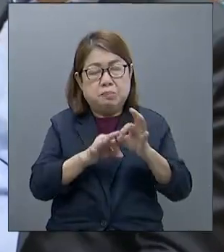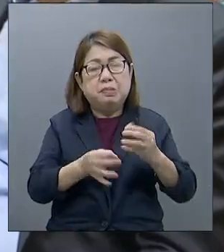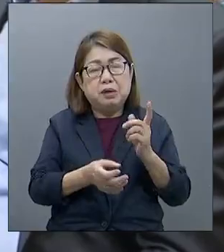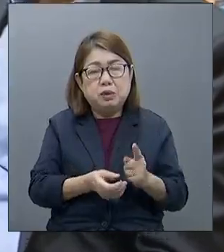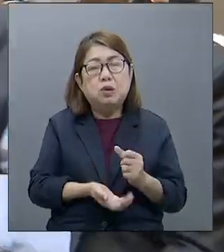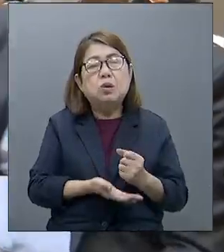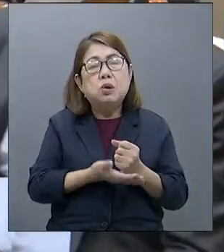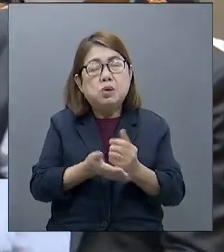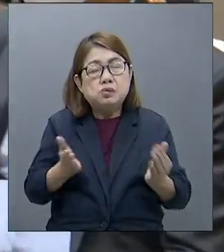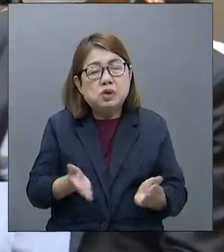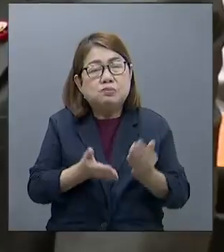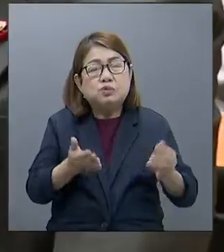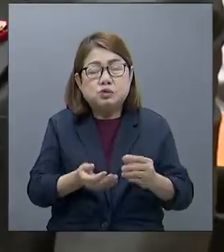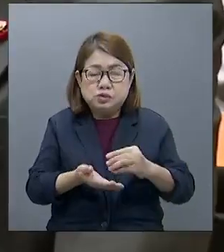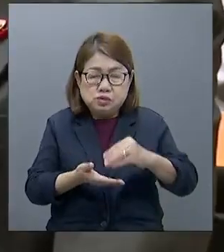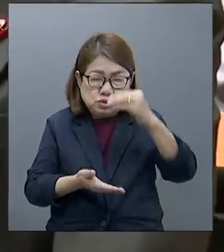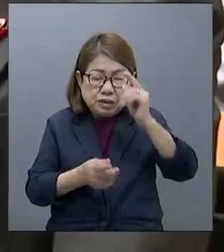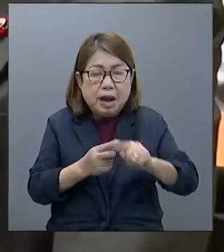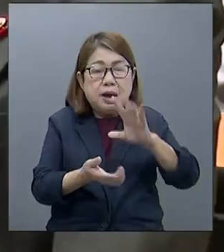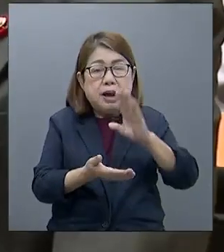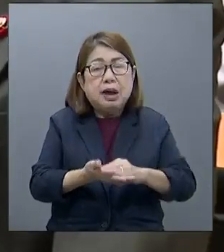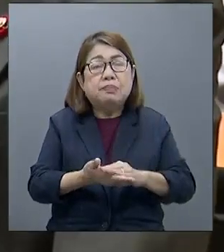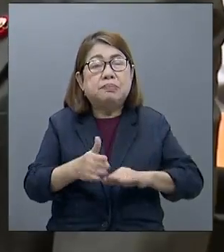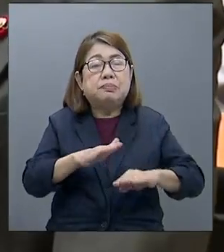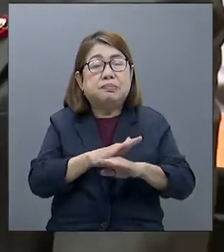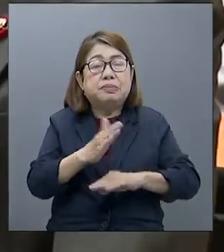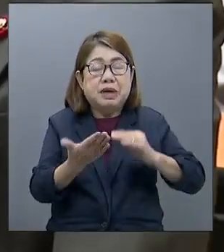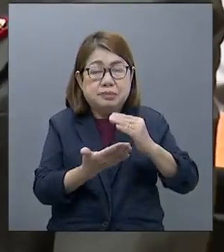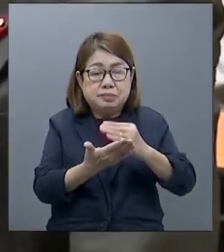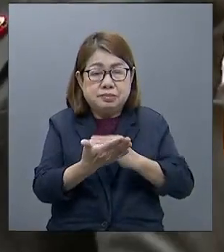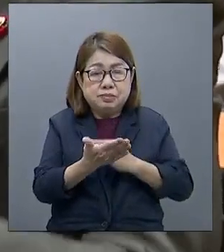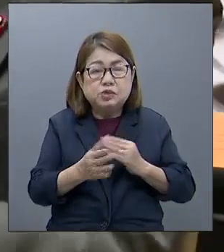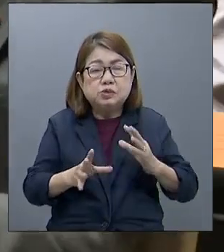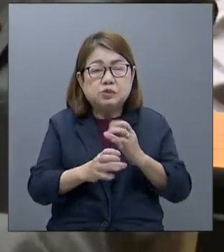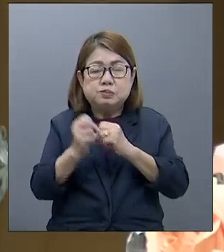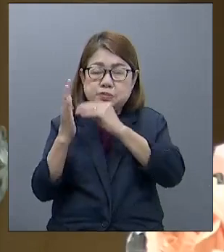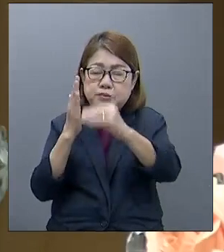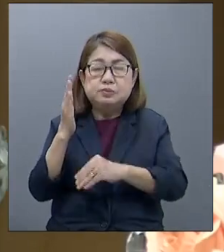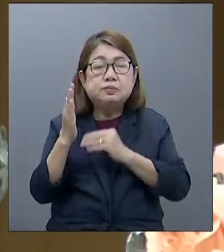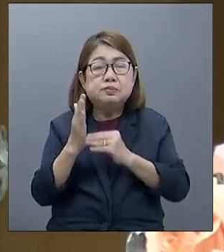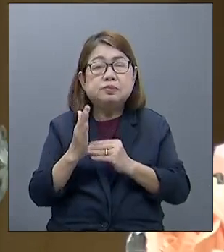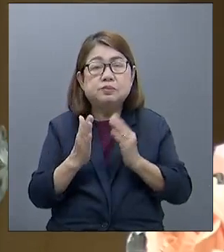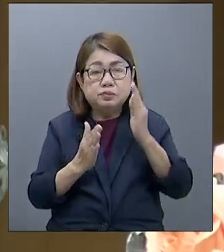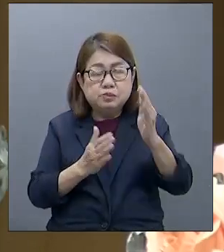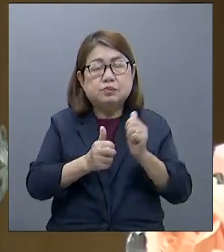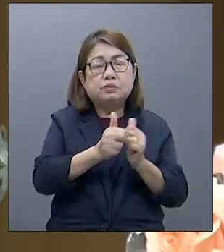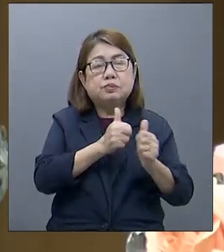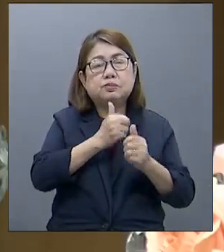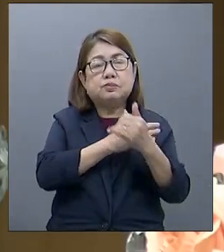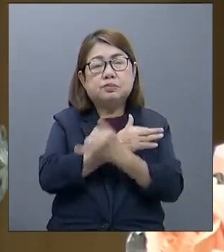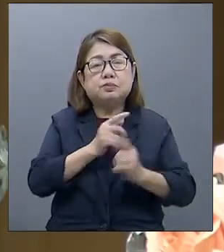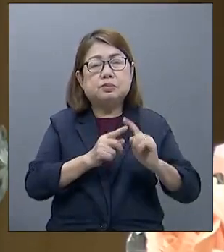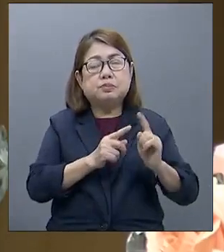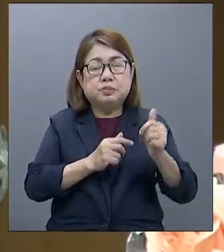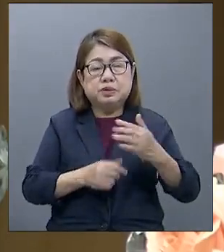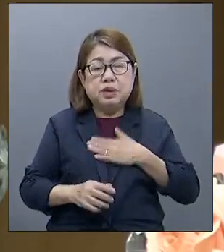จิทัลและจัดเก็บฐานข้อมูลในระดับภาพรวมเพื่อเป็นฐานข้อมูลสำคัญในการพัฒนาขีดความสามารถในการแข่งขันนะคะกระท